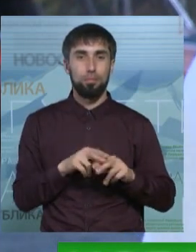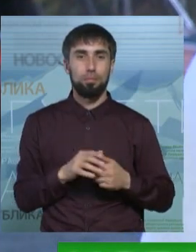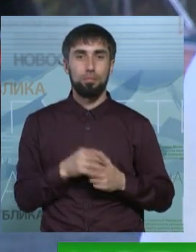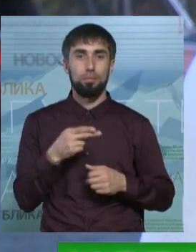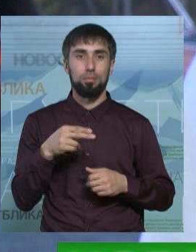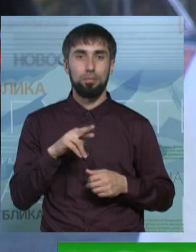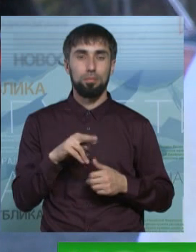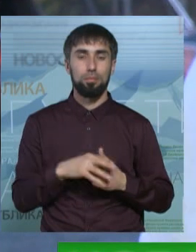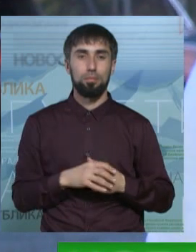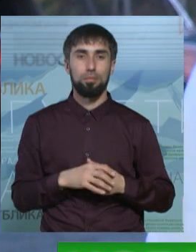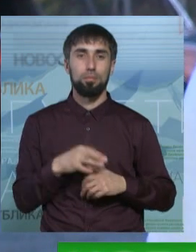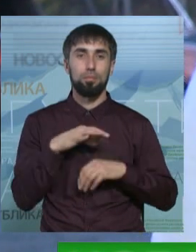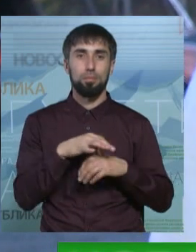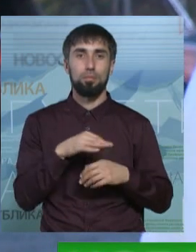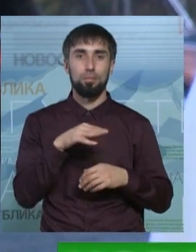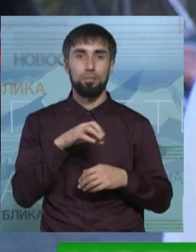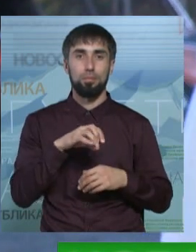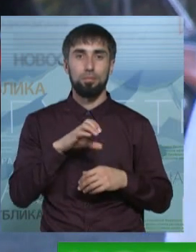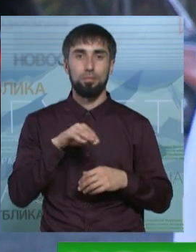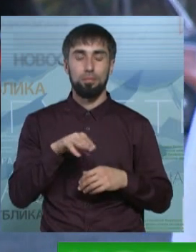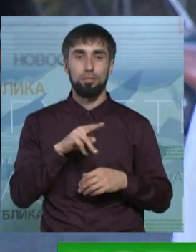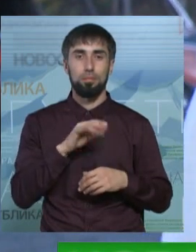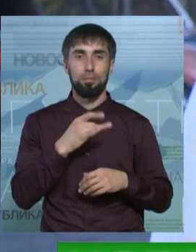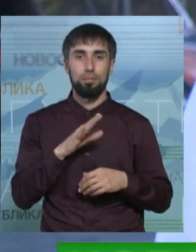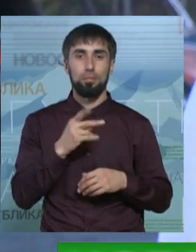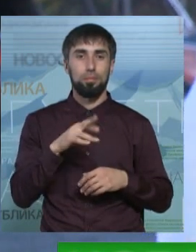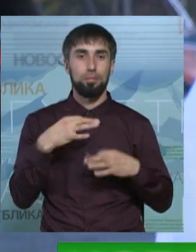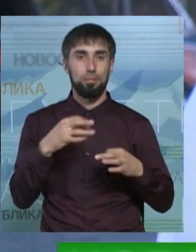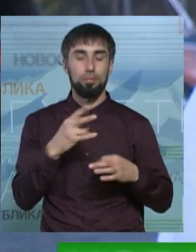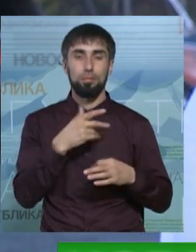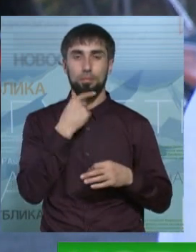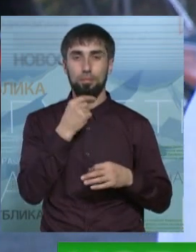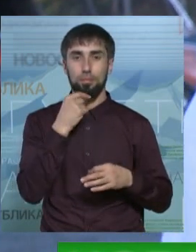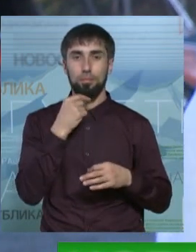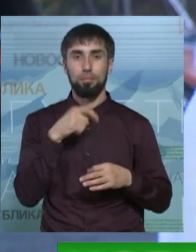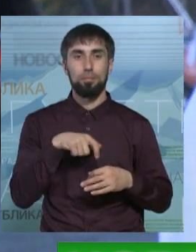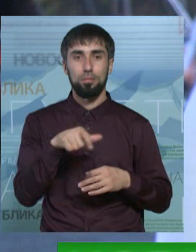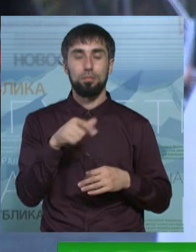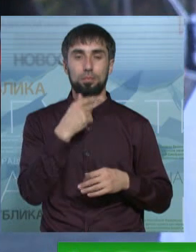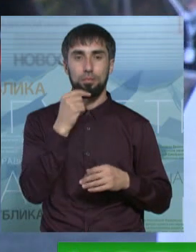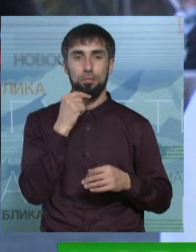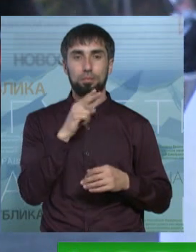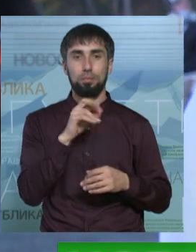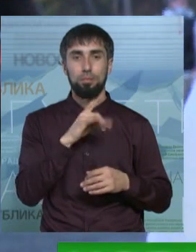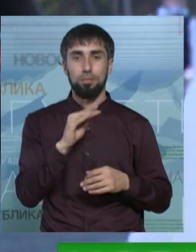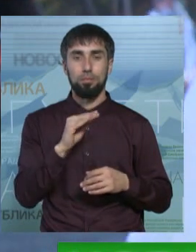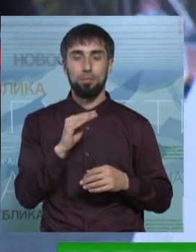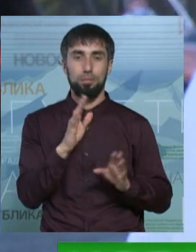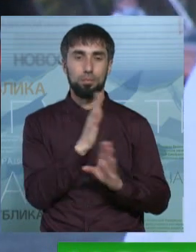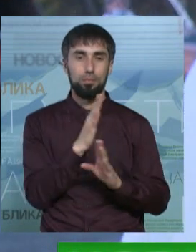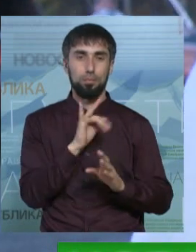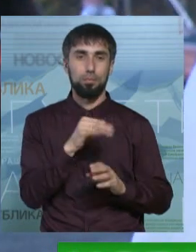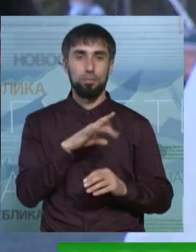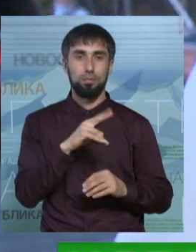для проведения тест-драйва, потому что для машины нужны красивые дороги, красивые пейзажи, красивые локации.